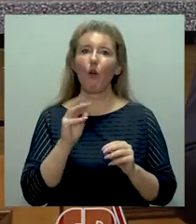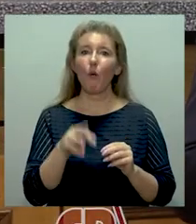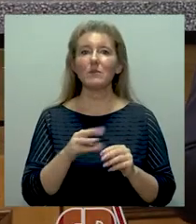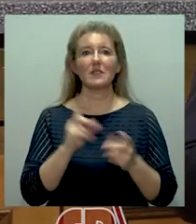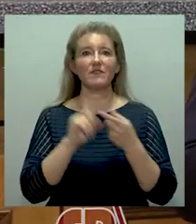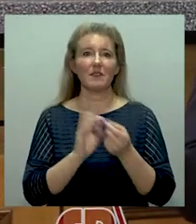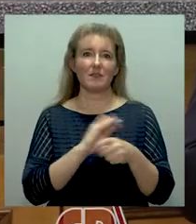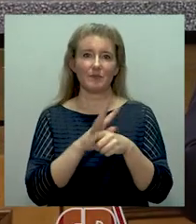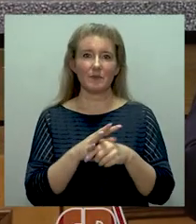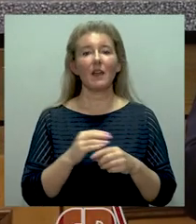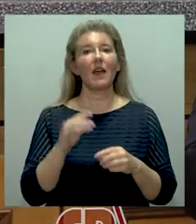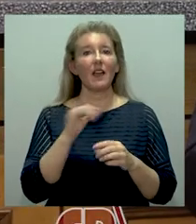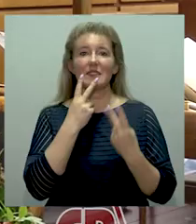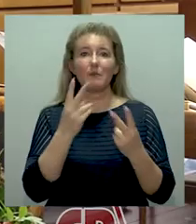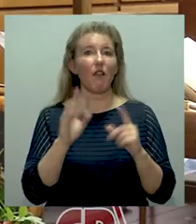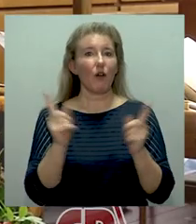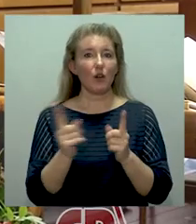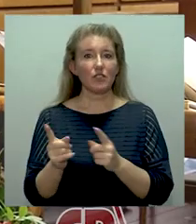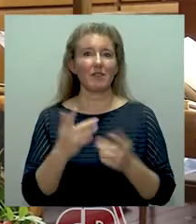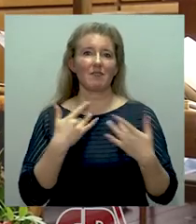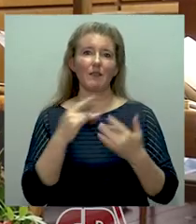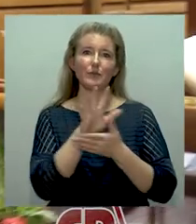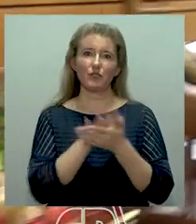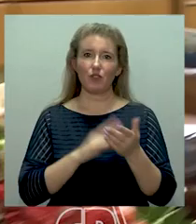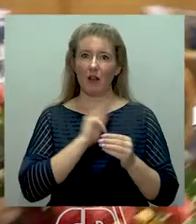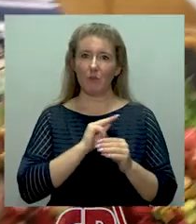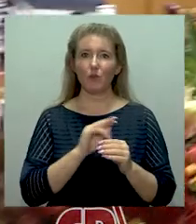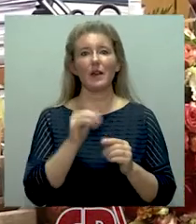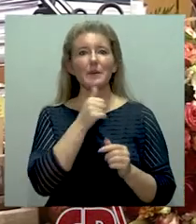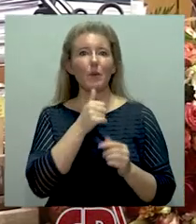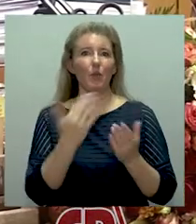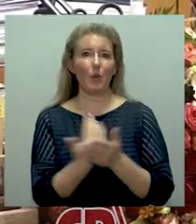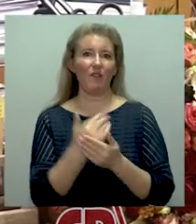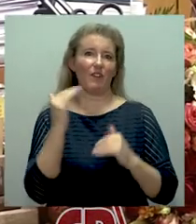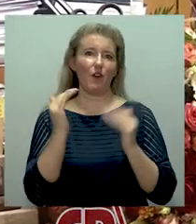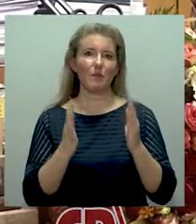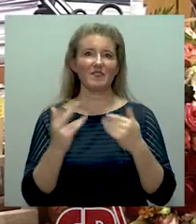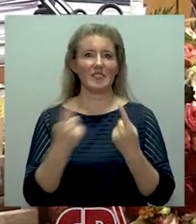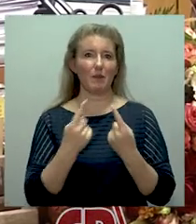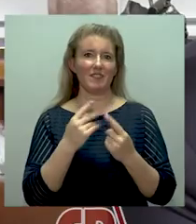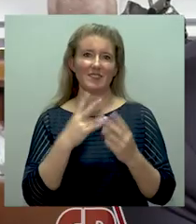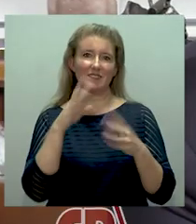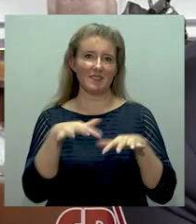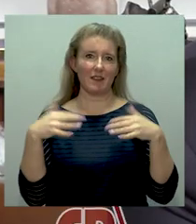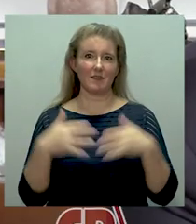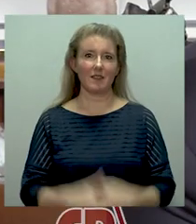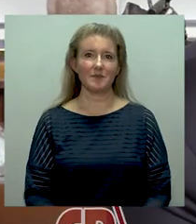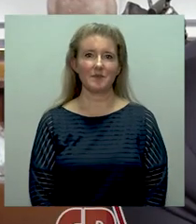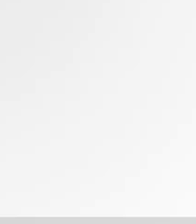с пандемией. Но, несмотря на ограничения, театр продолжает работу и пробует новые форматы взаимодействия со зрителем.